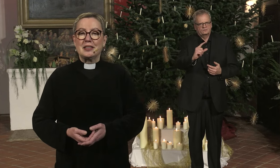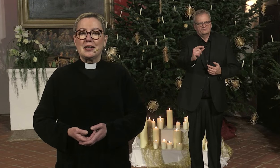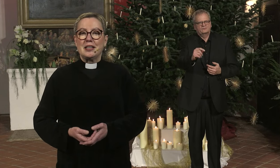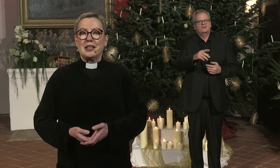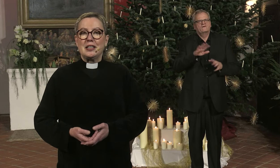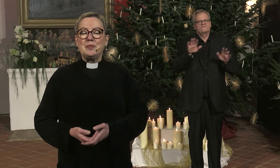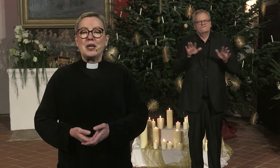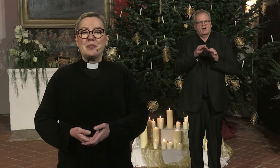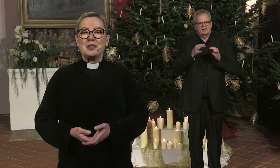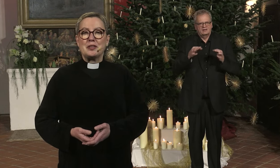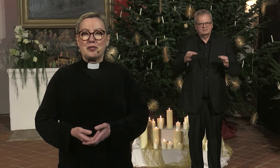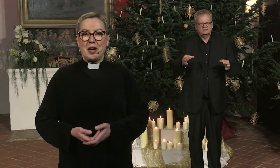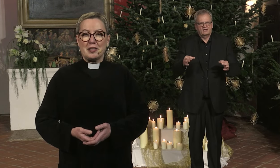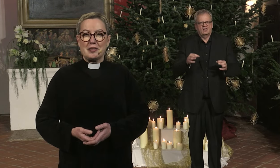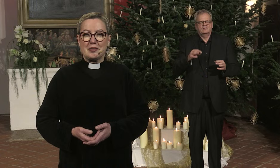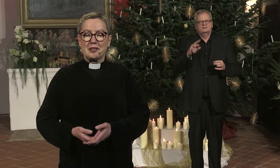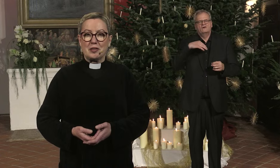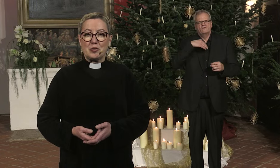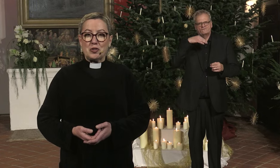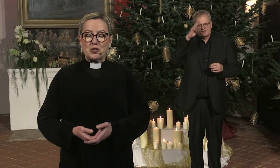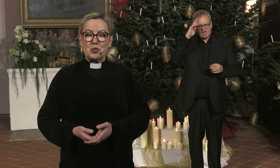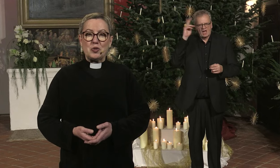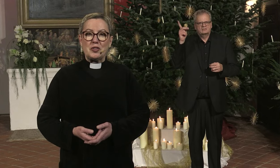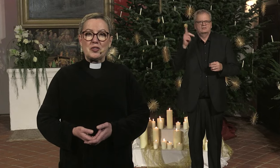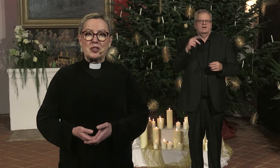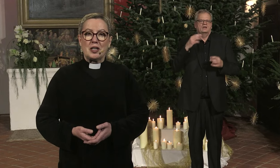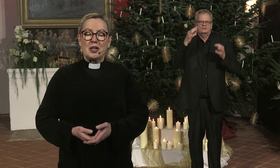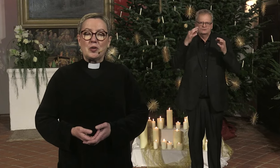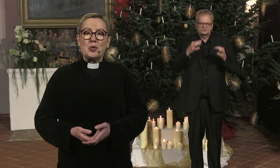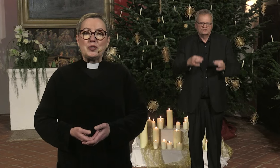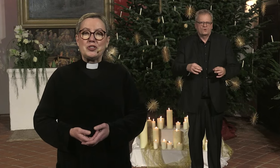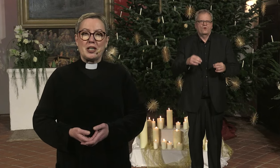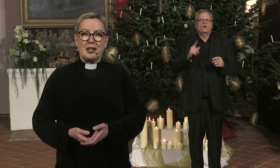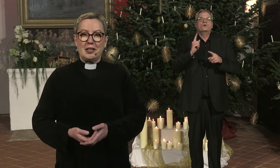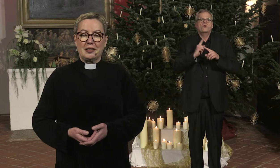Weihnachtstage im Namen des Vaters und des Sohnes